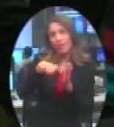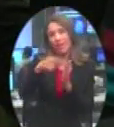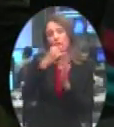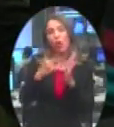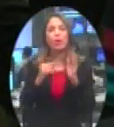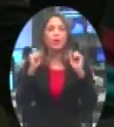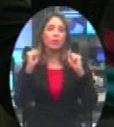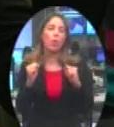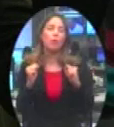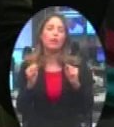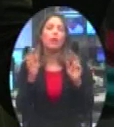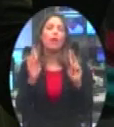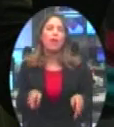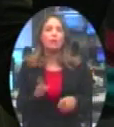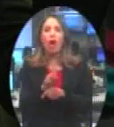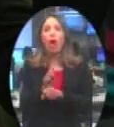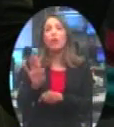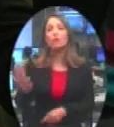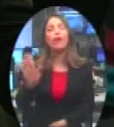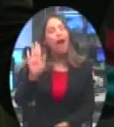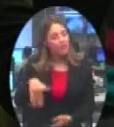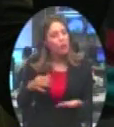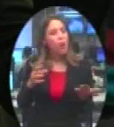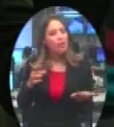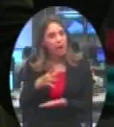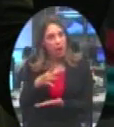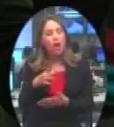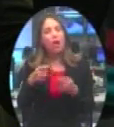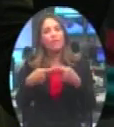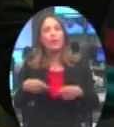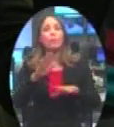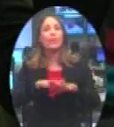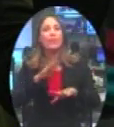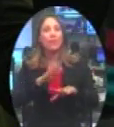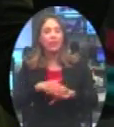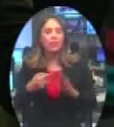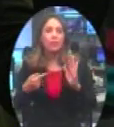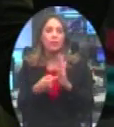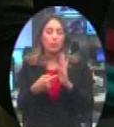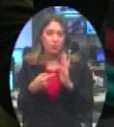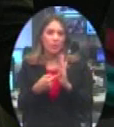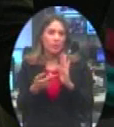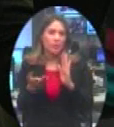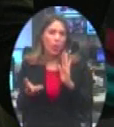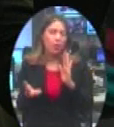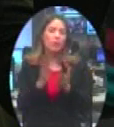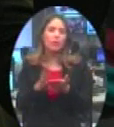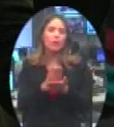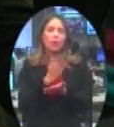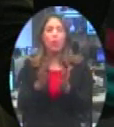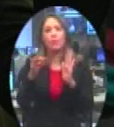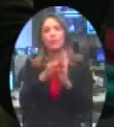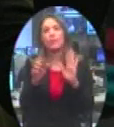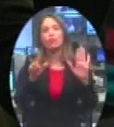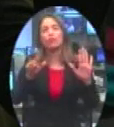כך שתתאפשר השעיה עד כדי הדחה של חבר כנסת מכהן על בסיס העילות שנקבעו בסעיף 7א לחוק יסוד